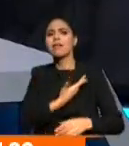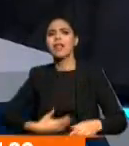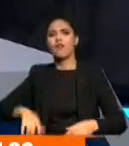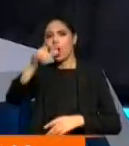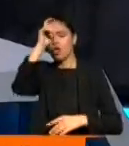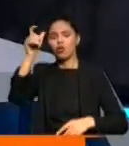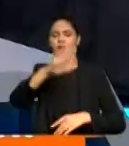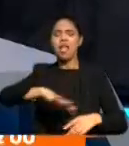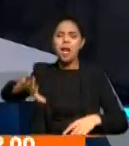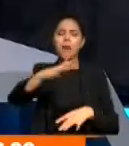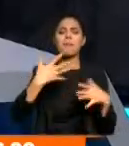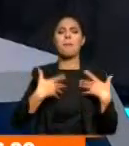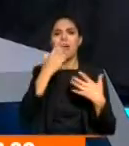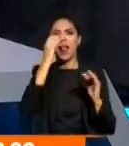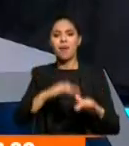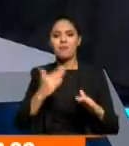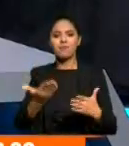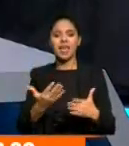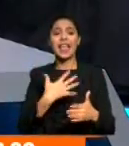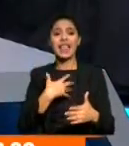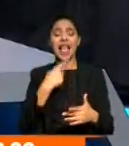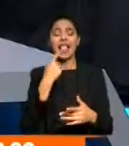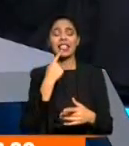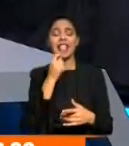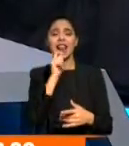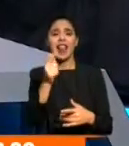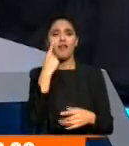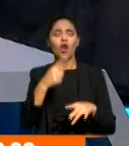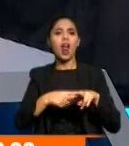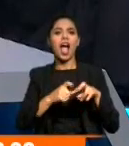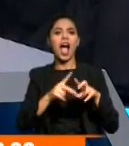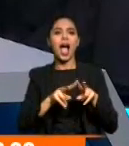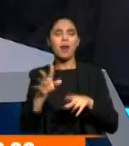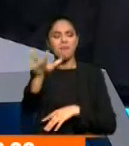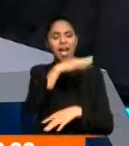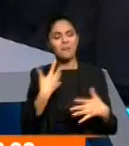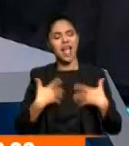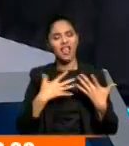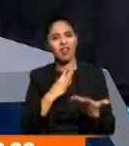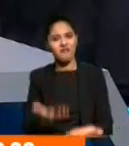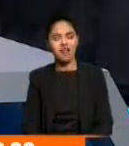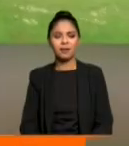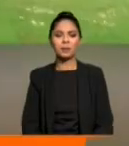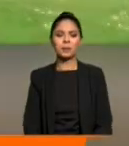öyle merakla bekliyorlar biliyorum. Yani kendi deyimleriyle ARMY'ler heyecanlı.